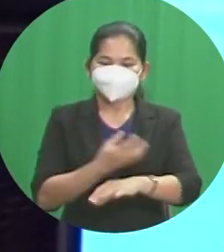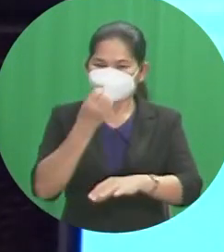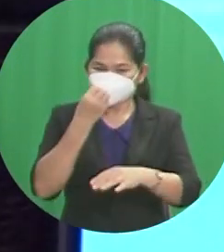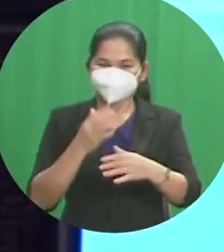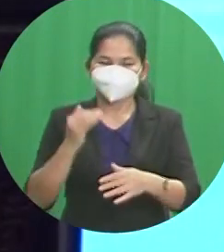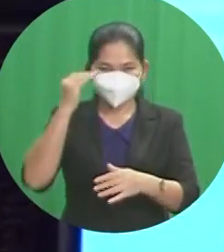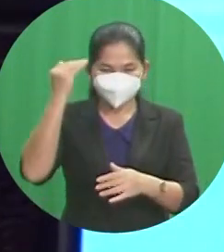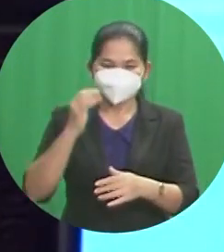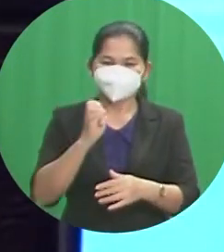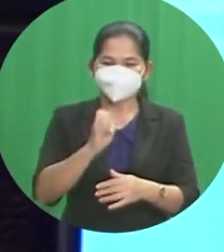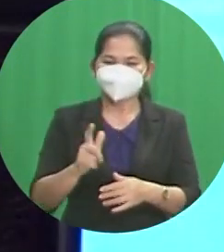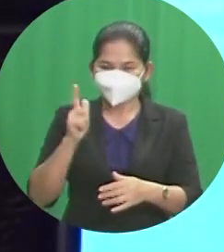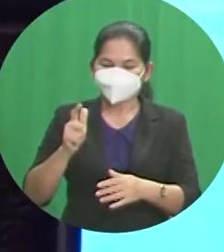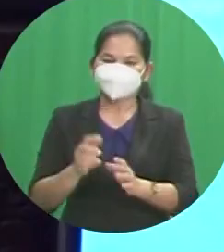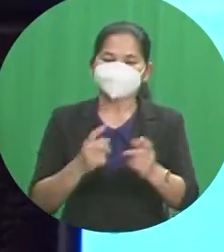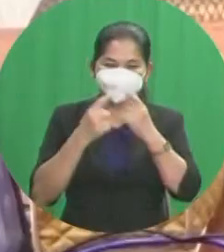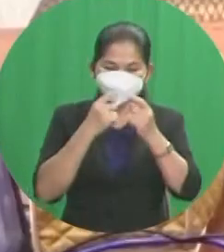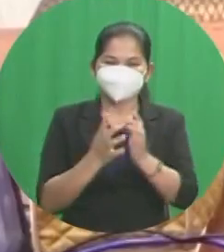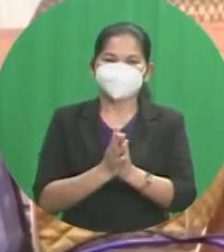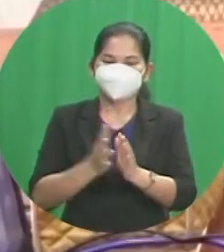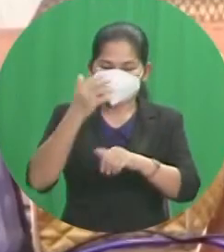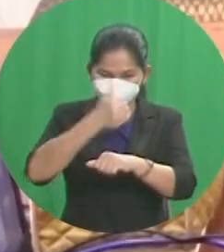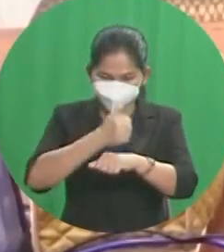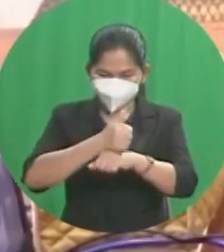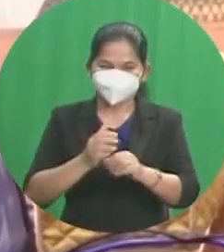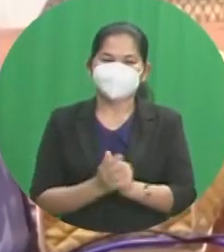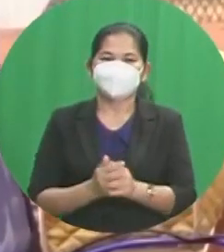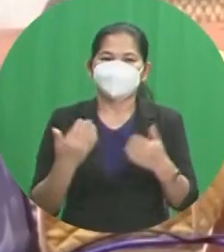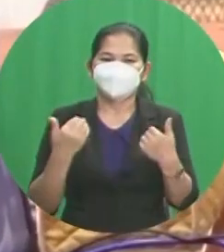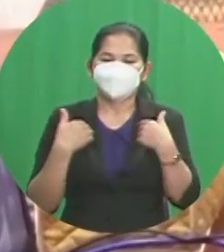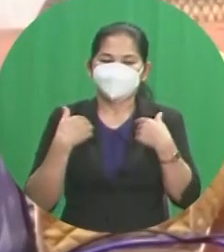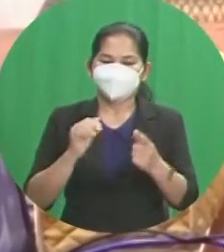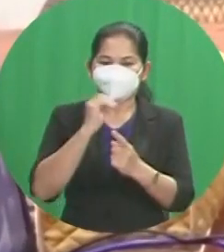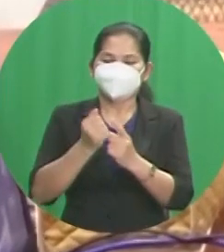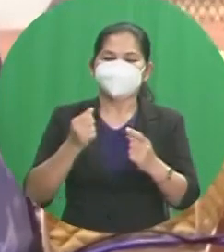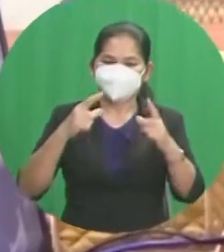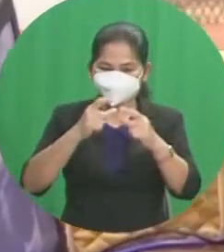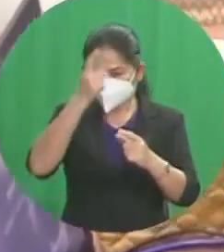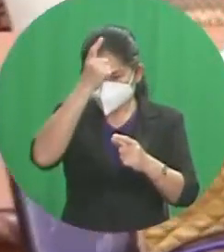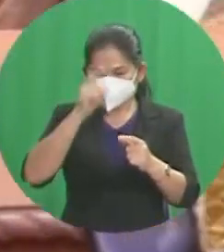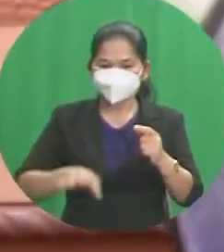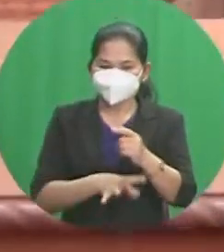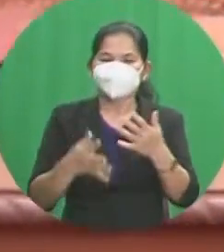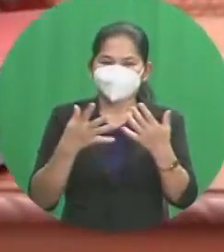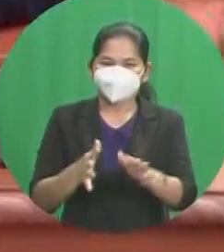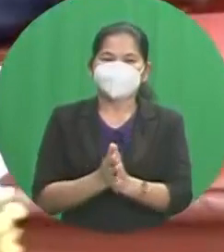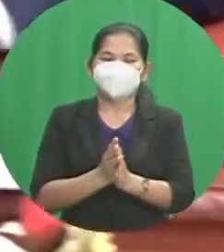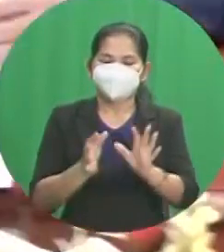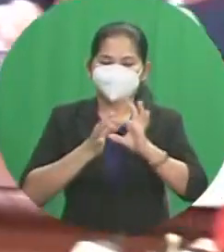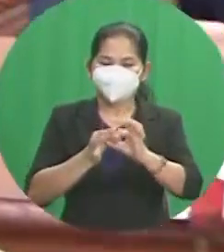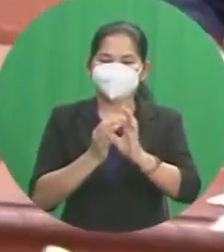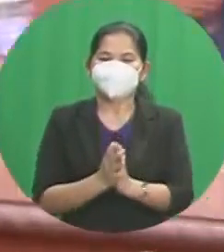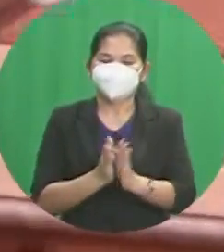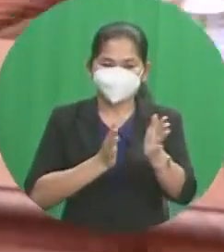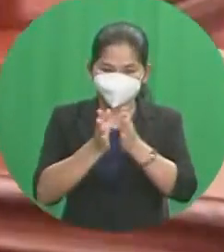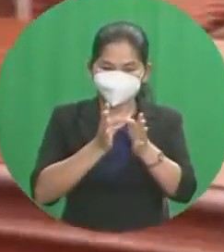លោក Charles Cadell អគ្គទីប្រឹក្សានិងជាប្រធានសហប្រតិបត្តិការនៃស្ថានទូតអាល្លឺម៉ង់ប្រចាំកម្ពុជានិងជាសហប្រធានអ្នក